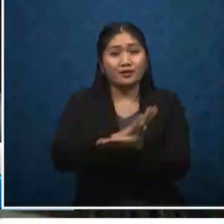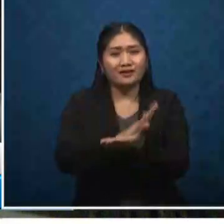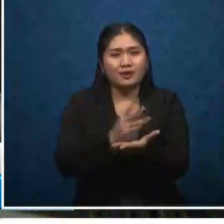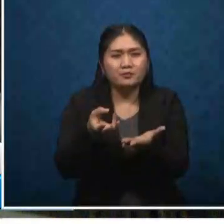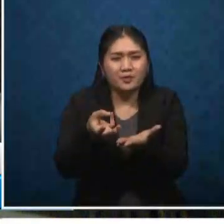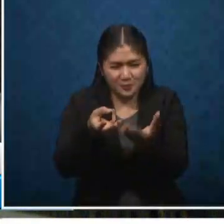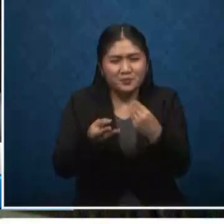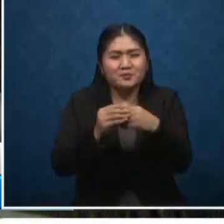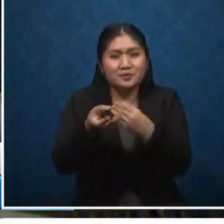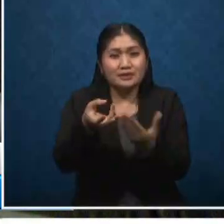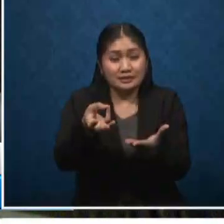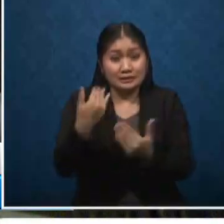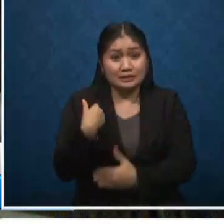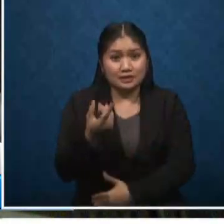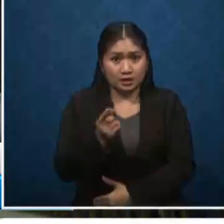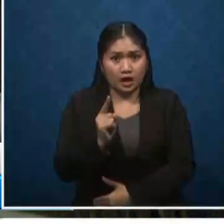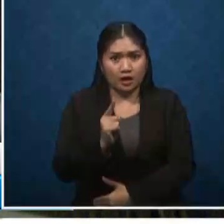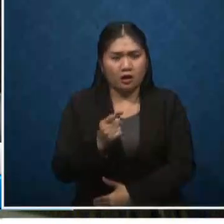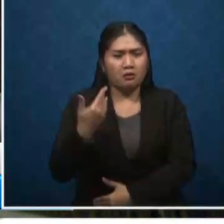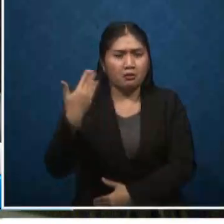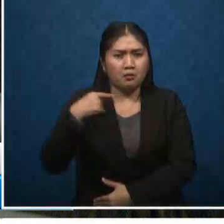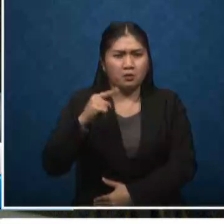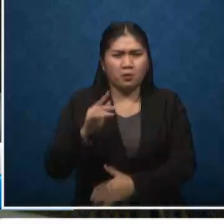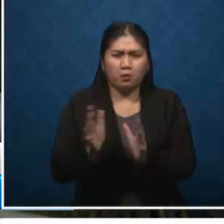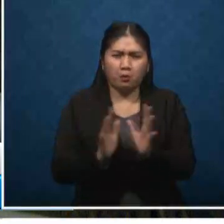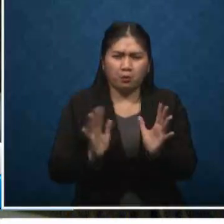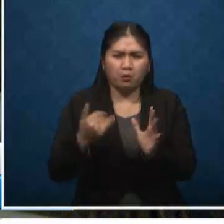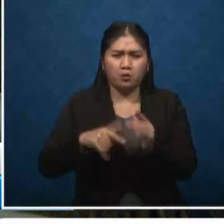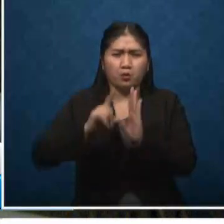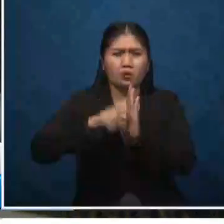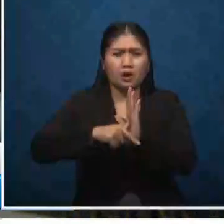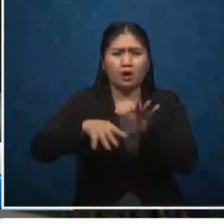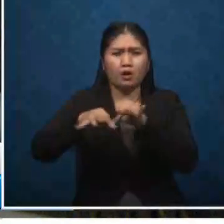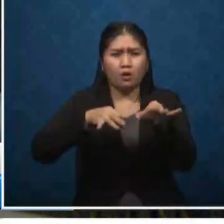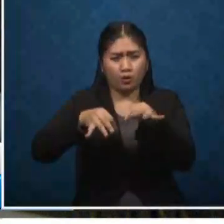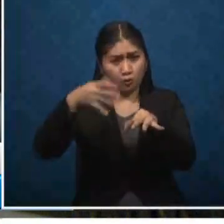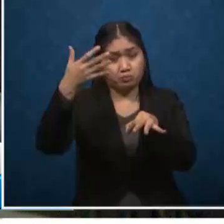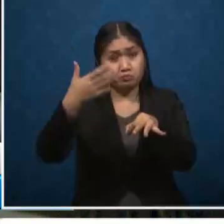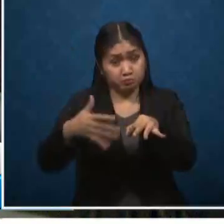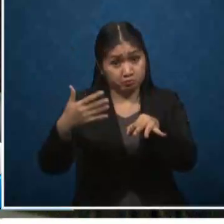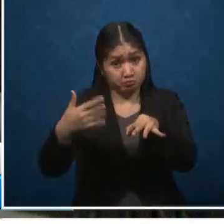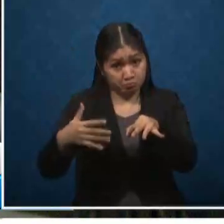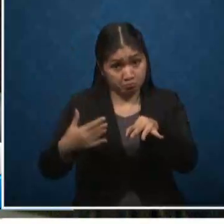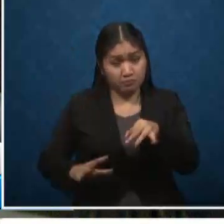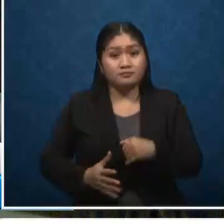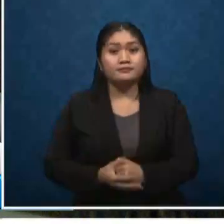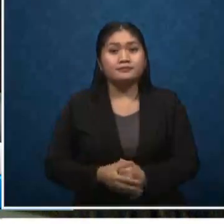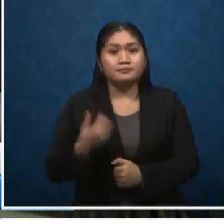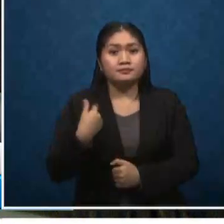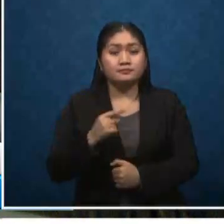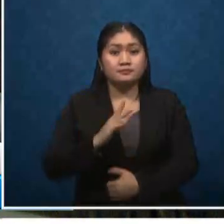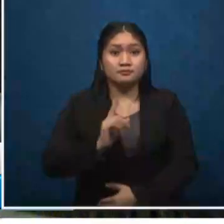ล็กน้อยนั่นเองนะเพราะว่าหลายเรื่องตอนที่ท่านเลขาได้เกริ่นนำขึ้นมาว่าเ